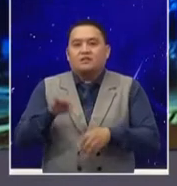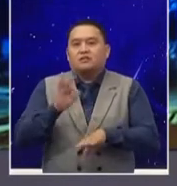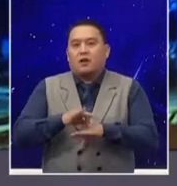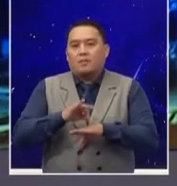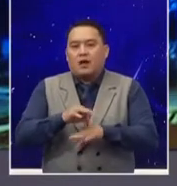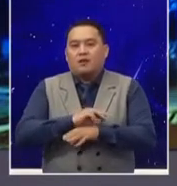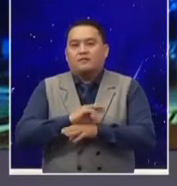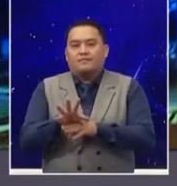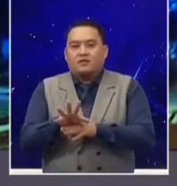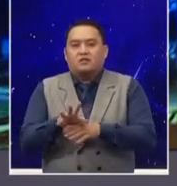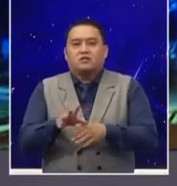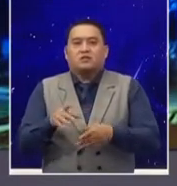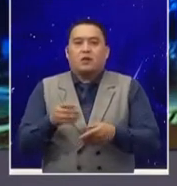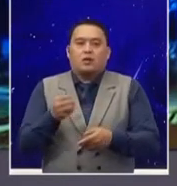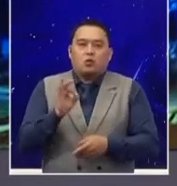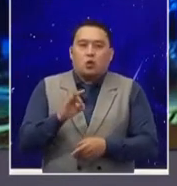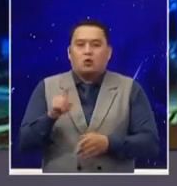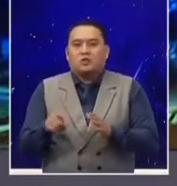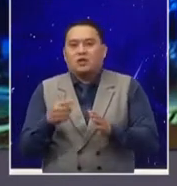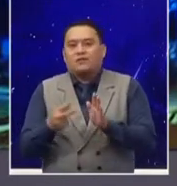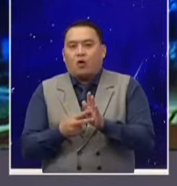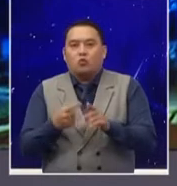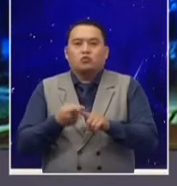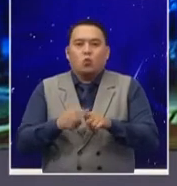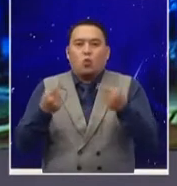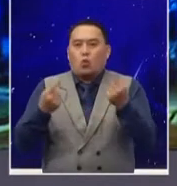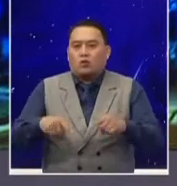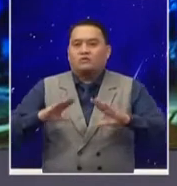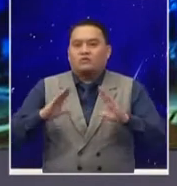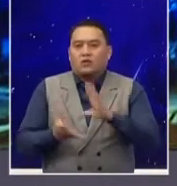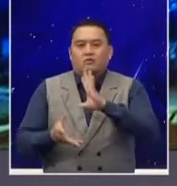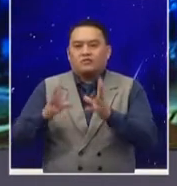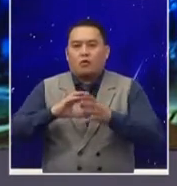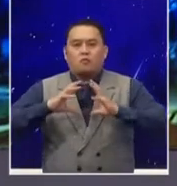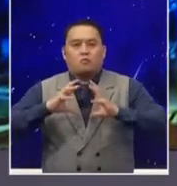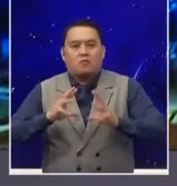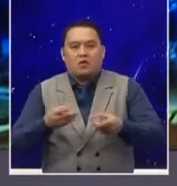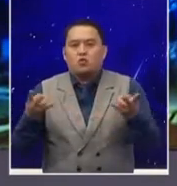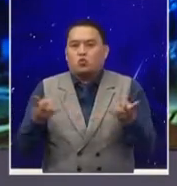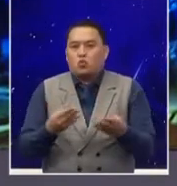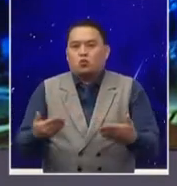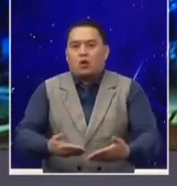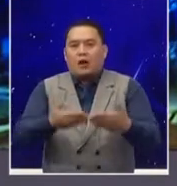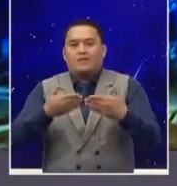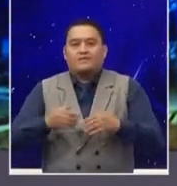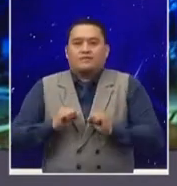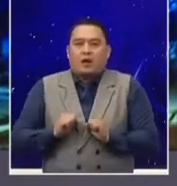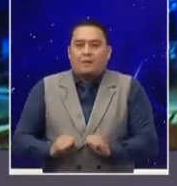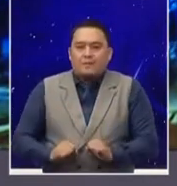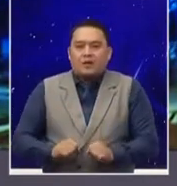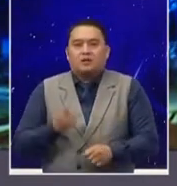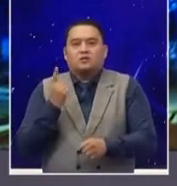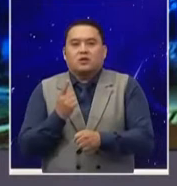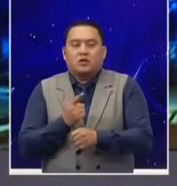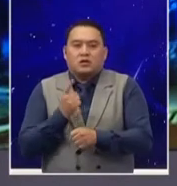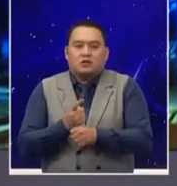составляет 0,93. Однако, учитывая ухудшение ситуации в мире в целом, необходимо предпринять все меры по